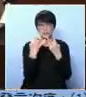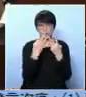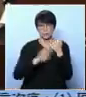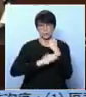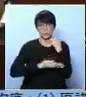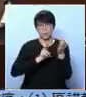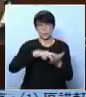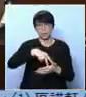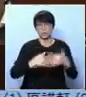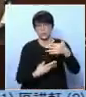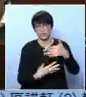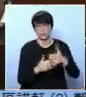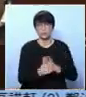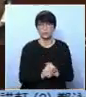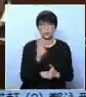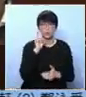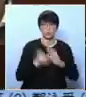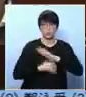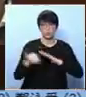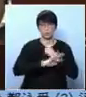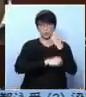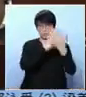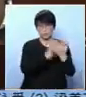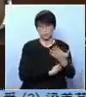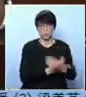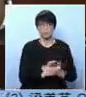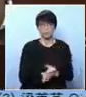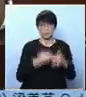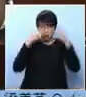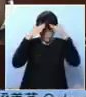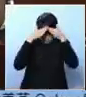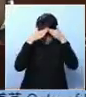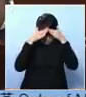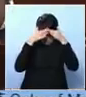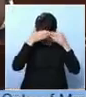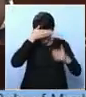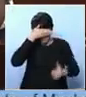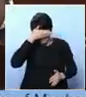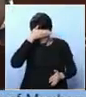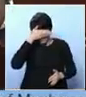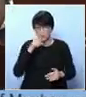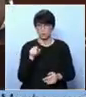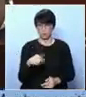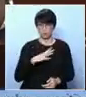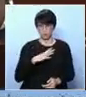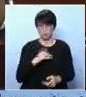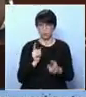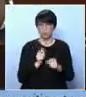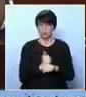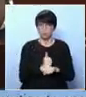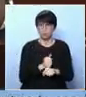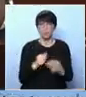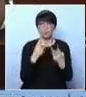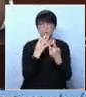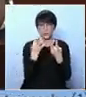立法？既然逃犯條例都係一個鴕鳥視而不見，可能係一個咁嘅情況。我哋23條